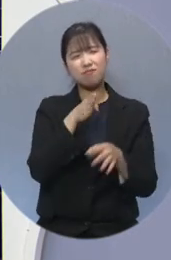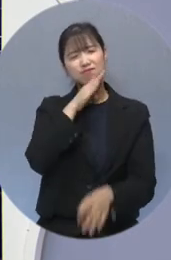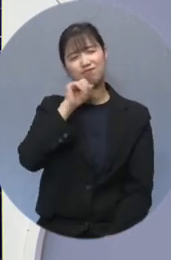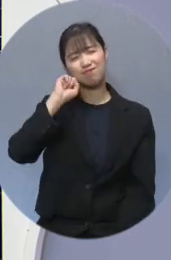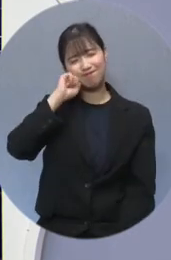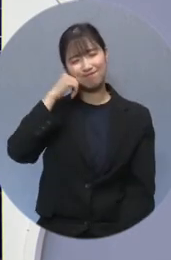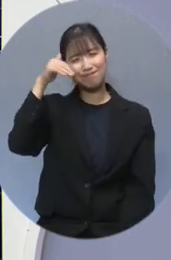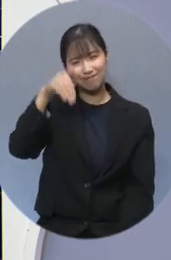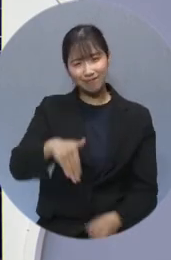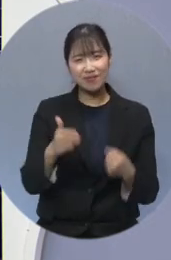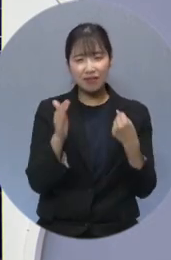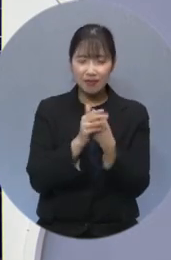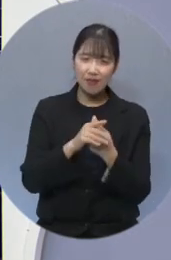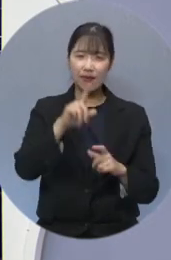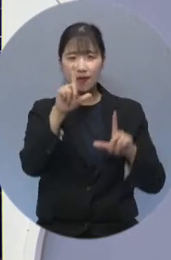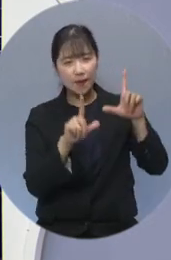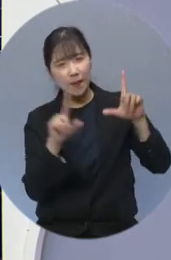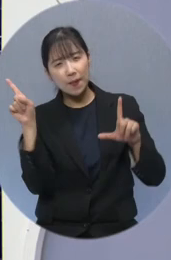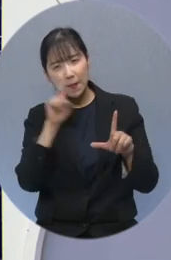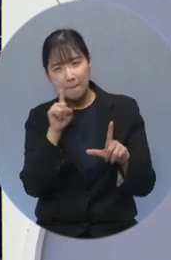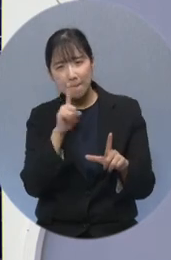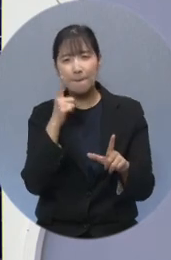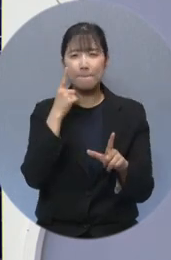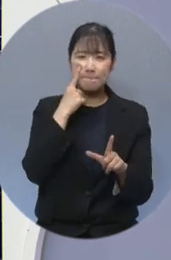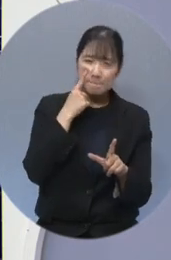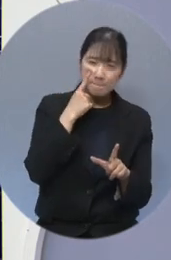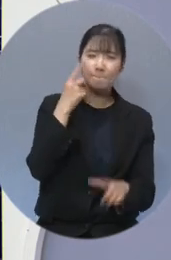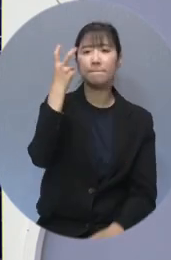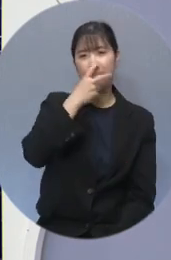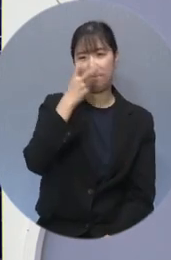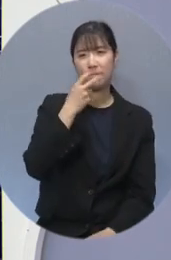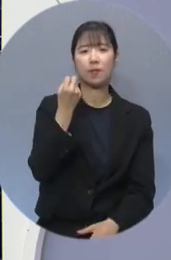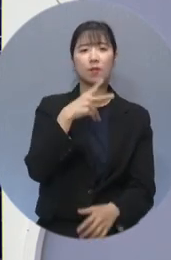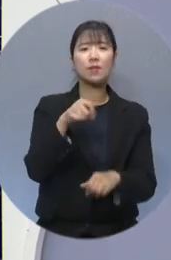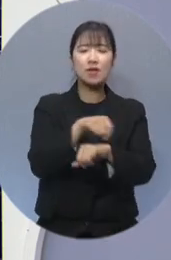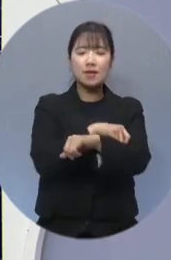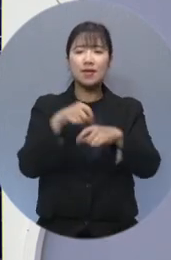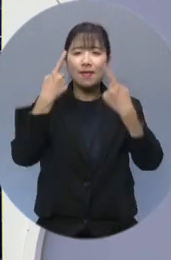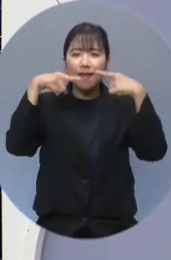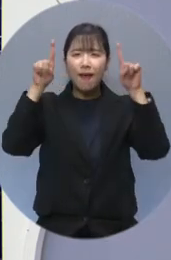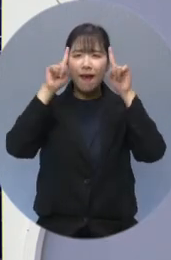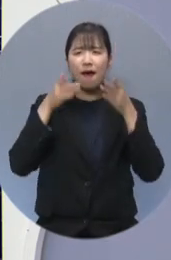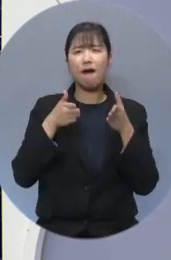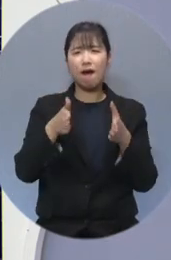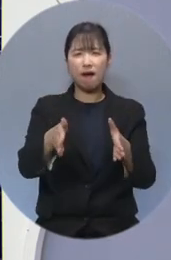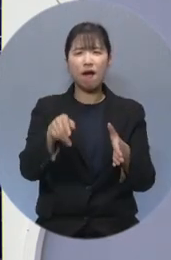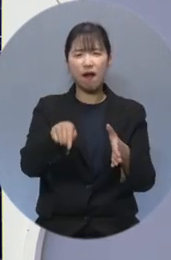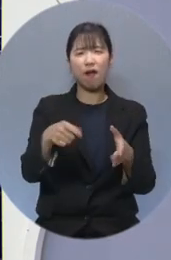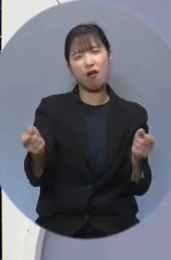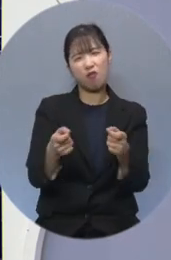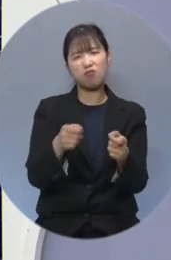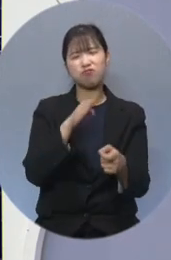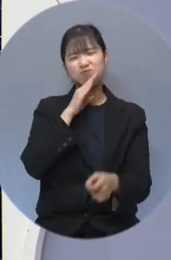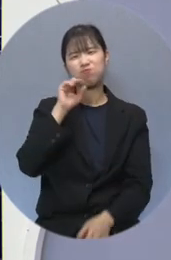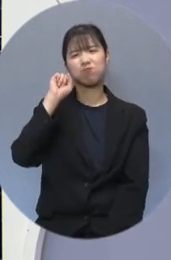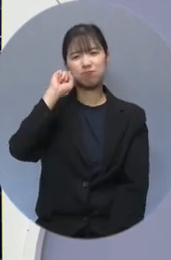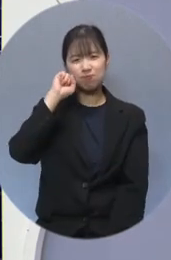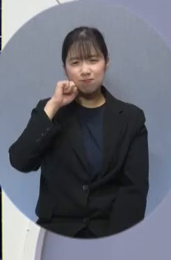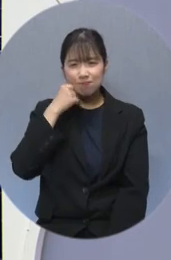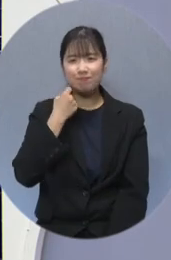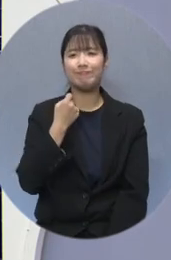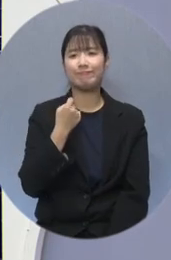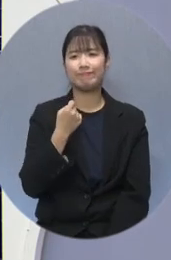네. 현황들을 파악하기 위해서도 많이 다니고요. 특히 네. 대학가 주변 이런 데가 굉장히 어렵습니다. 그래서 네. 많이 하고